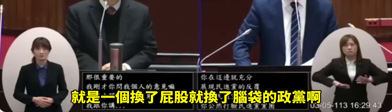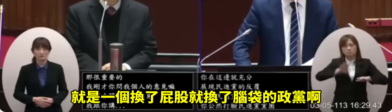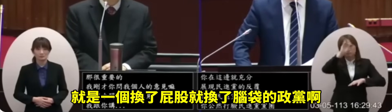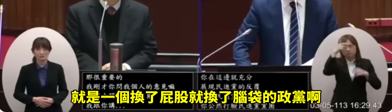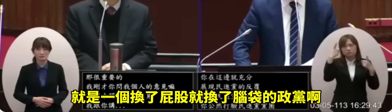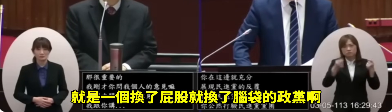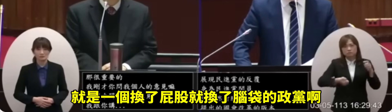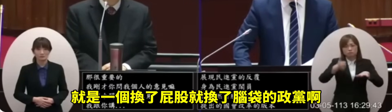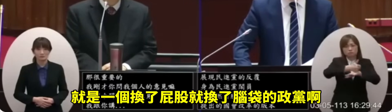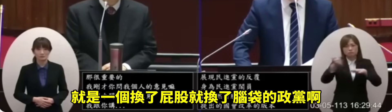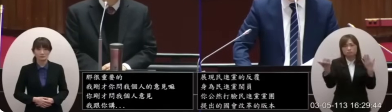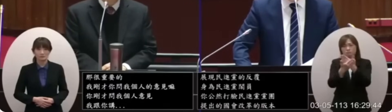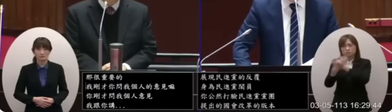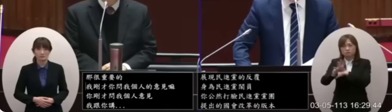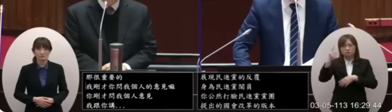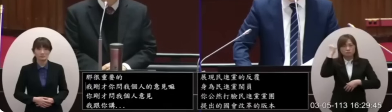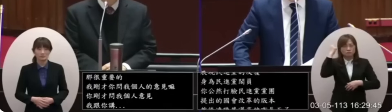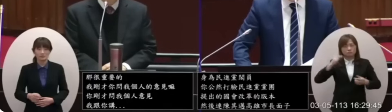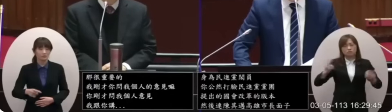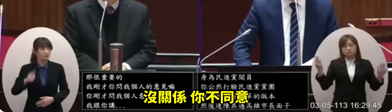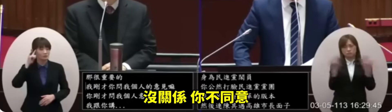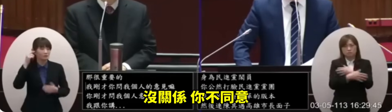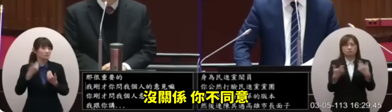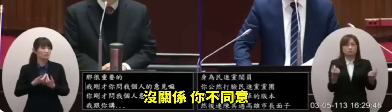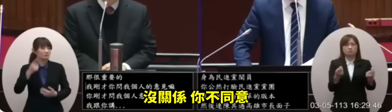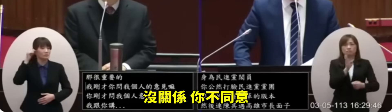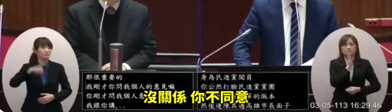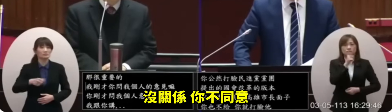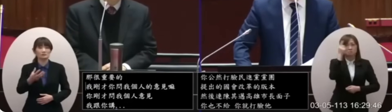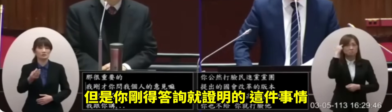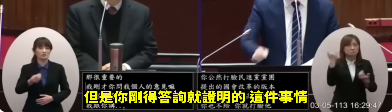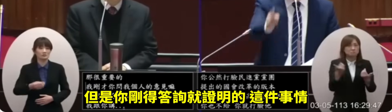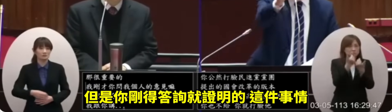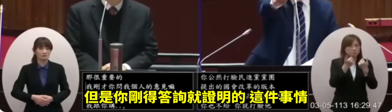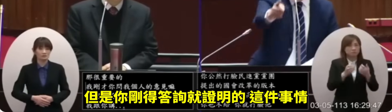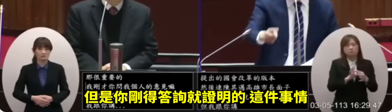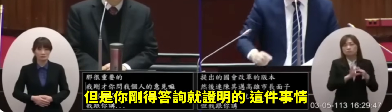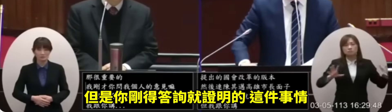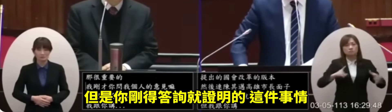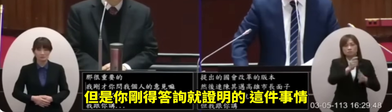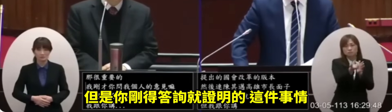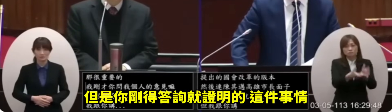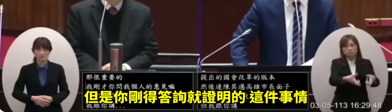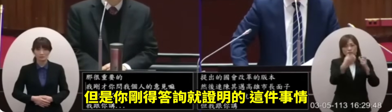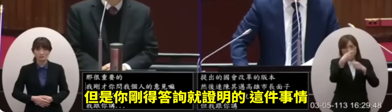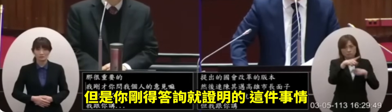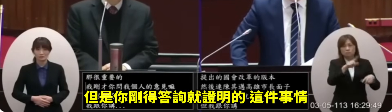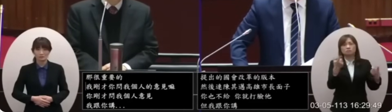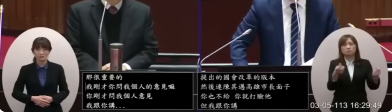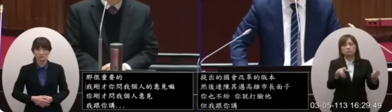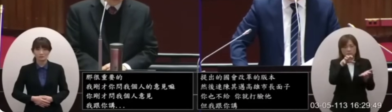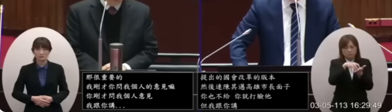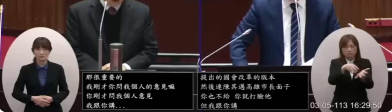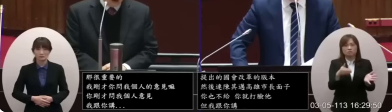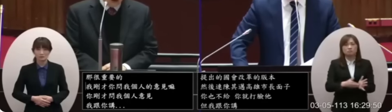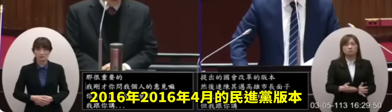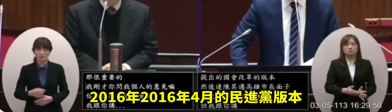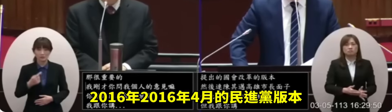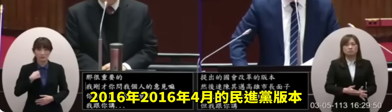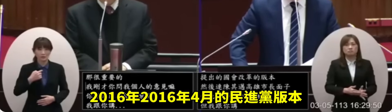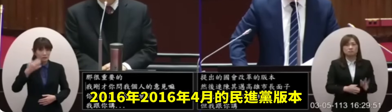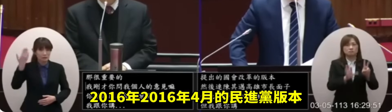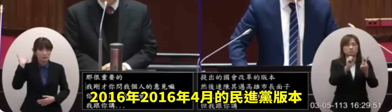就换了脑袋的政党啊。 这个我不同意。 有关系，你不同意，但是你刚刚答询就证明了这件事情。 我讲时